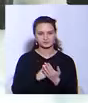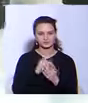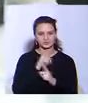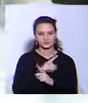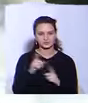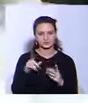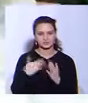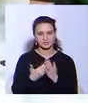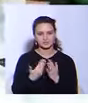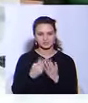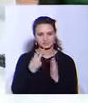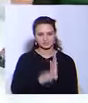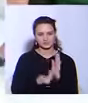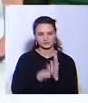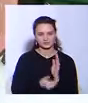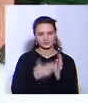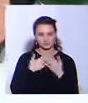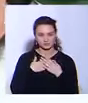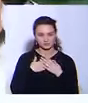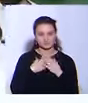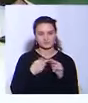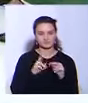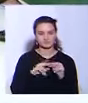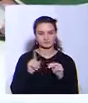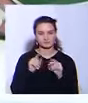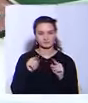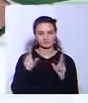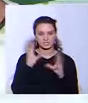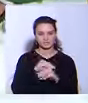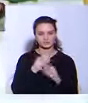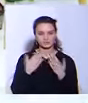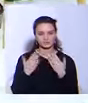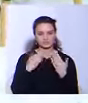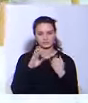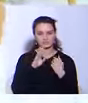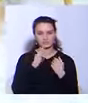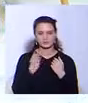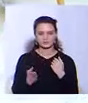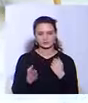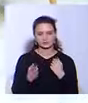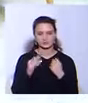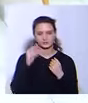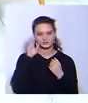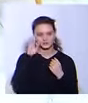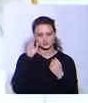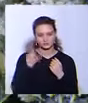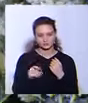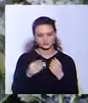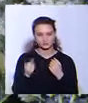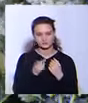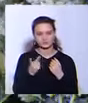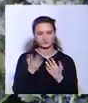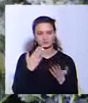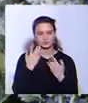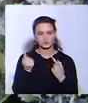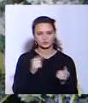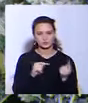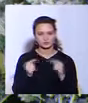საოცარი მაგალითი გვაჩვენეთ ჩვენ, იმიტომ რომ თქვენ ახერხებთ ურთიერთობას გოგონასთან, ვაჟთან, ორივეს